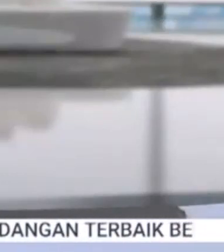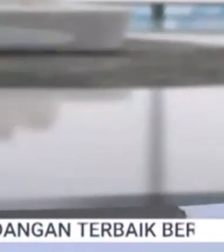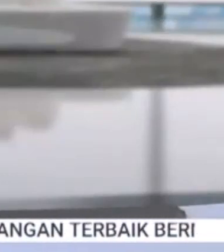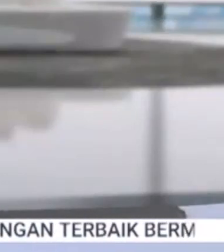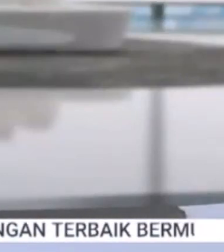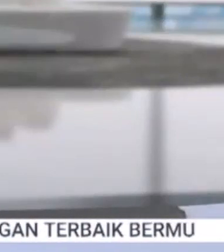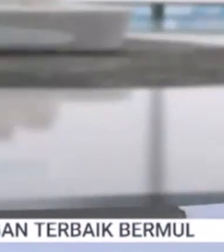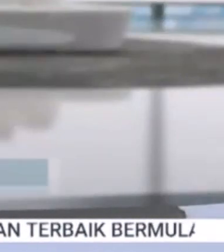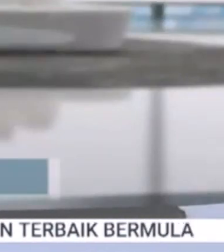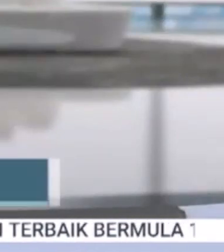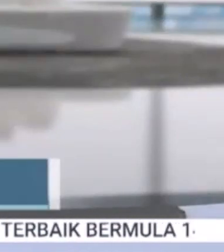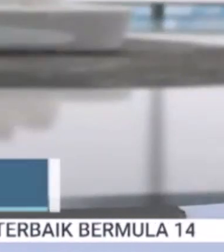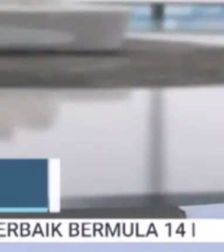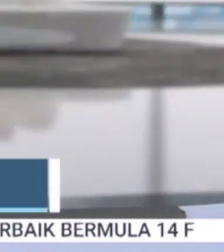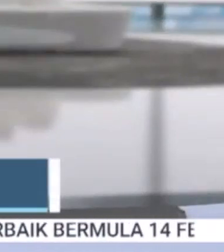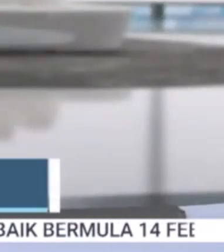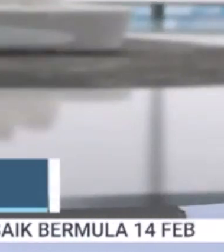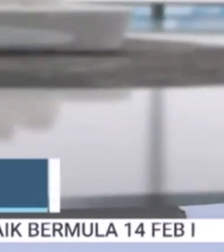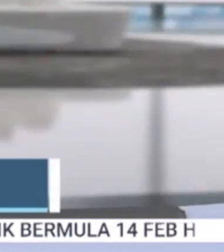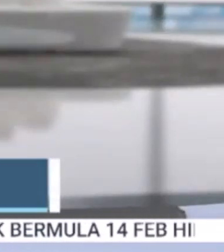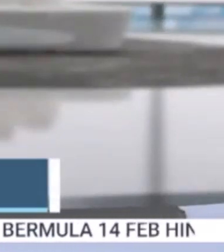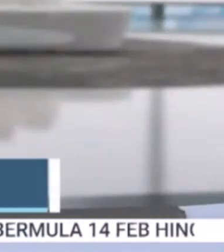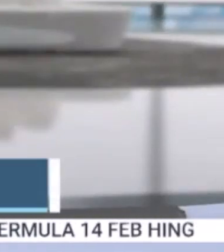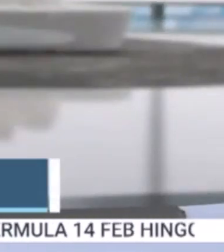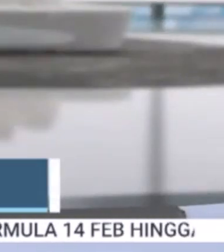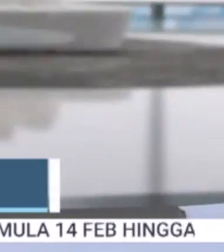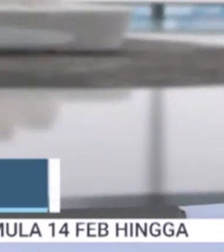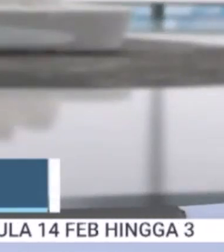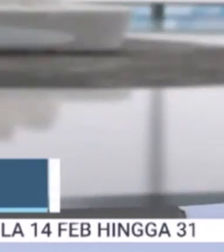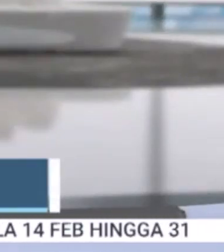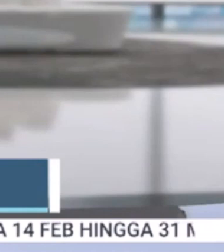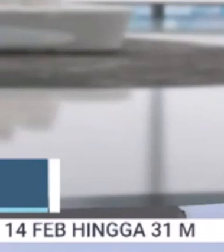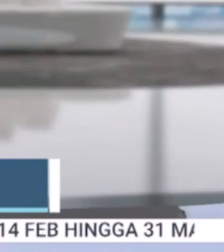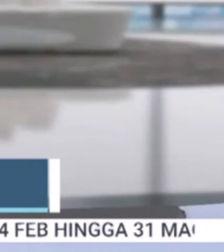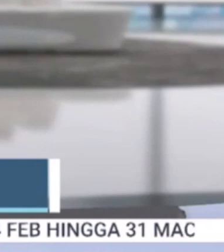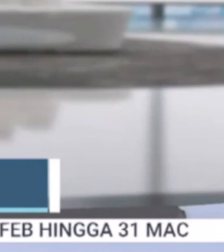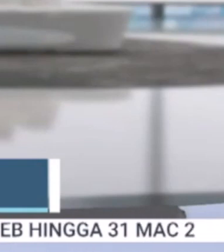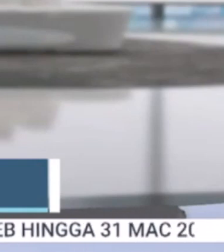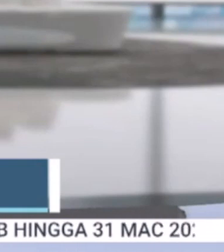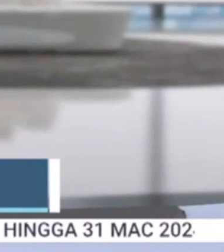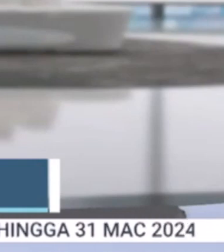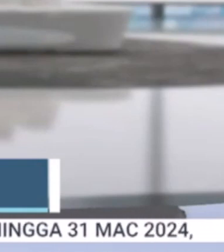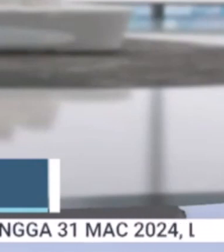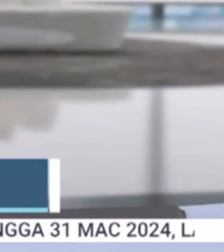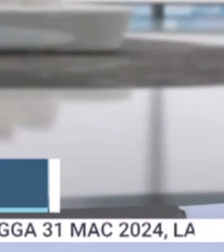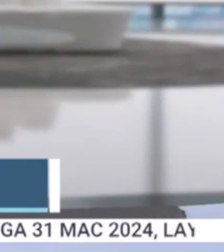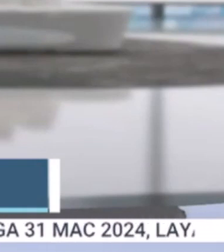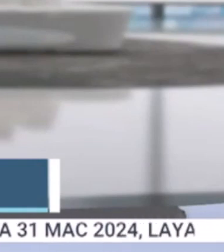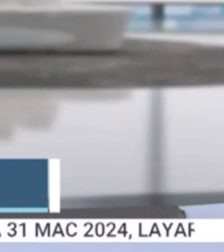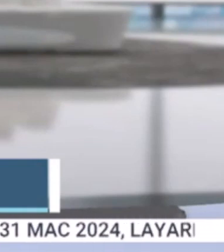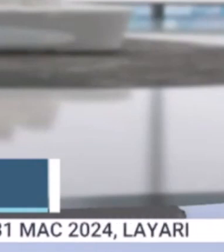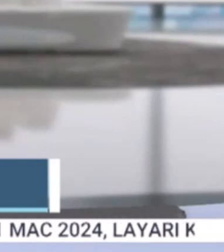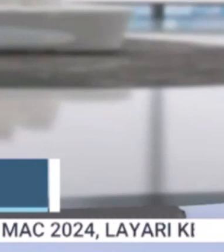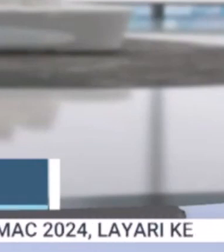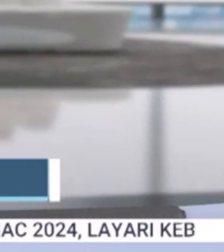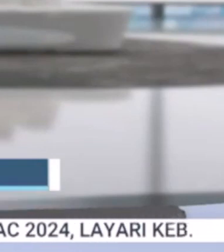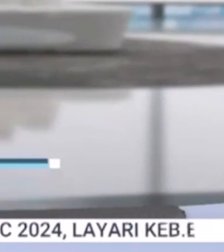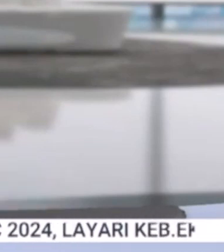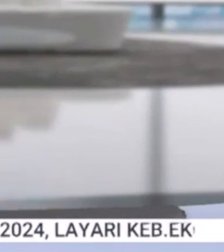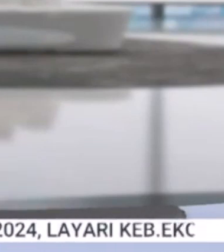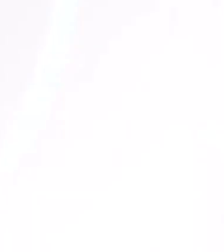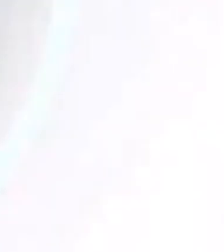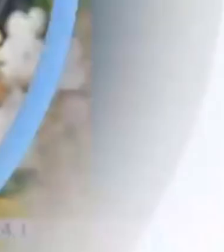Assalamualaikum salam Malaysia Madani saya Nurul Zahira razir berita wilayah kita mulakan dengan rangkuman laporan Utama hari